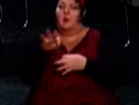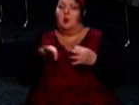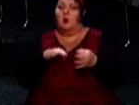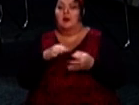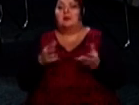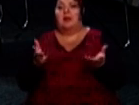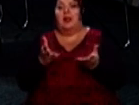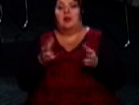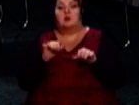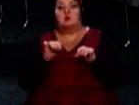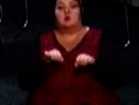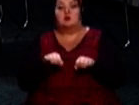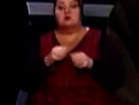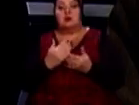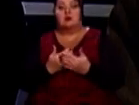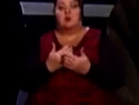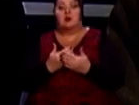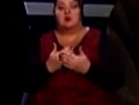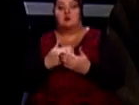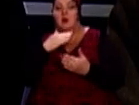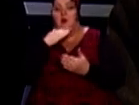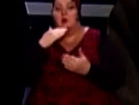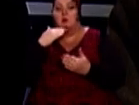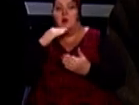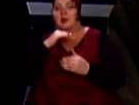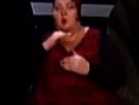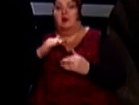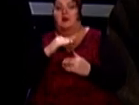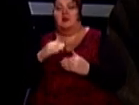можна, наприклад, багаторівневі паркінги?